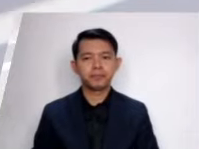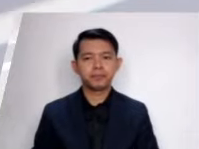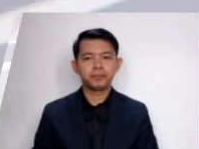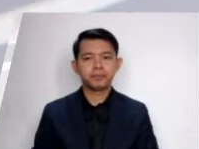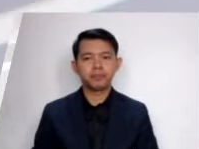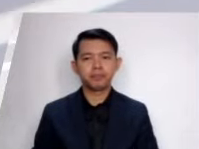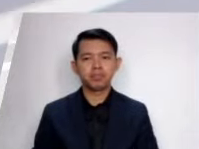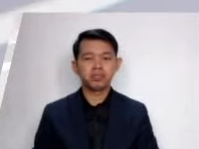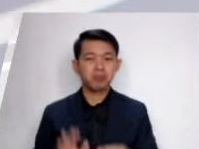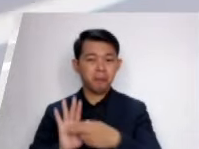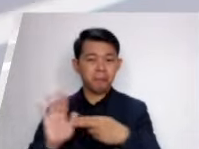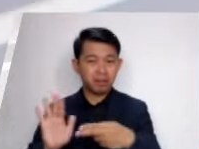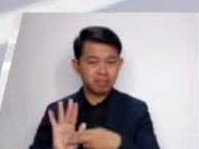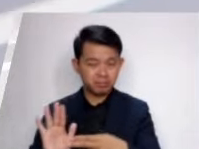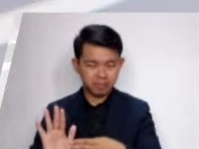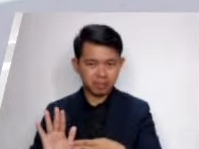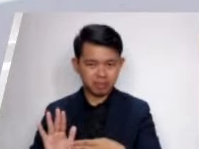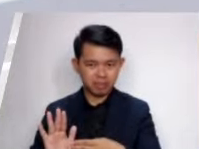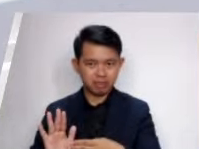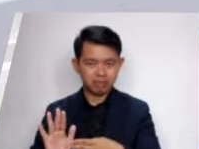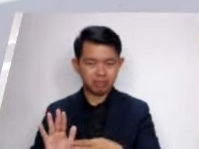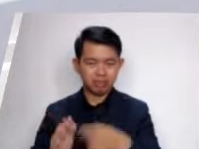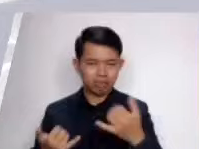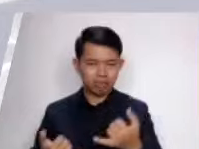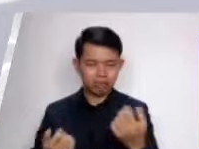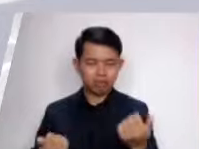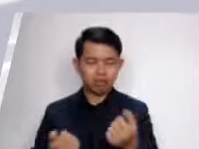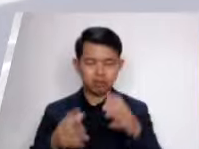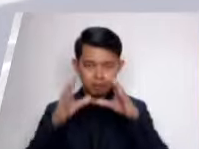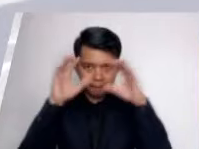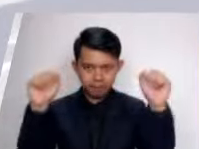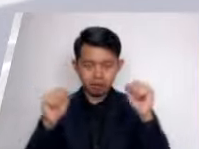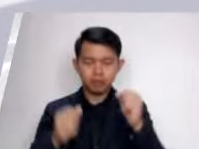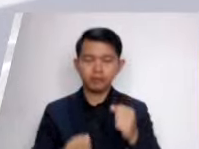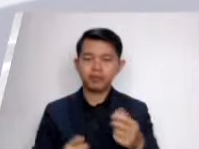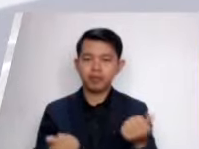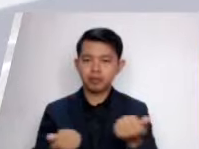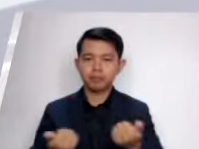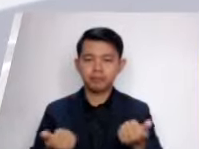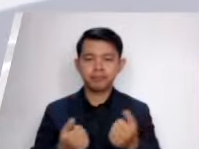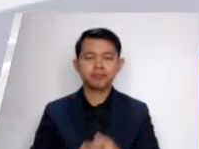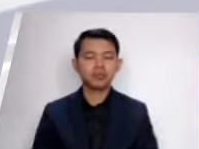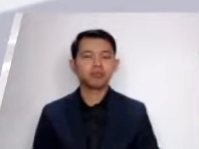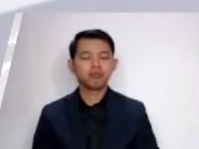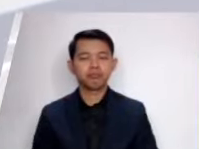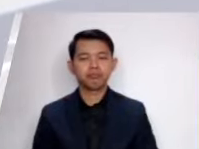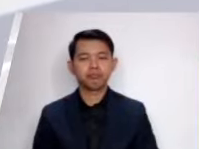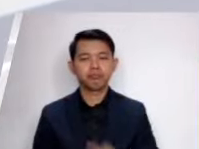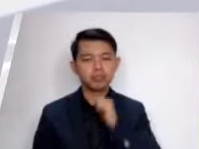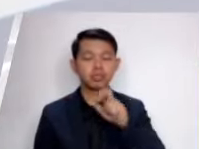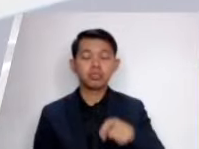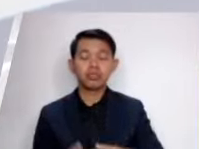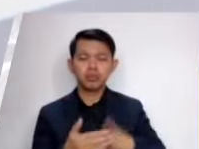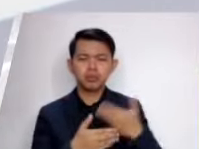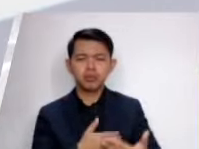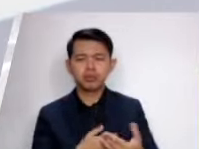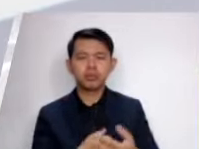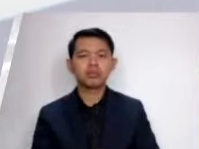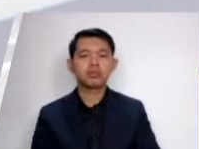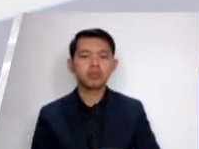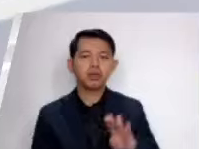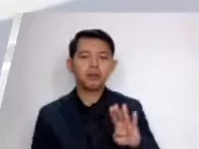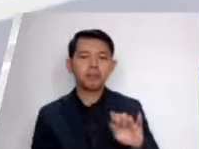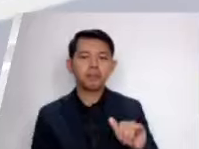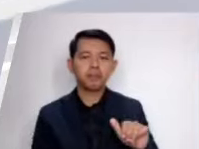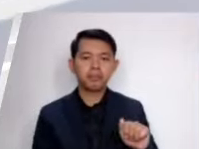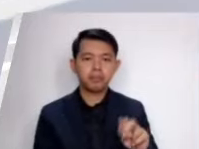branding ng present administration. Ayon naman sa bagong alyansang makabayan o bayan, ang paulit-ulit daw na pagbigkas